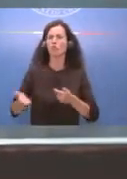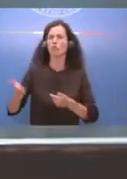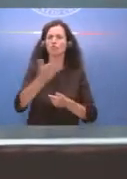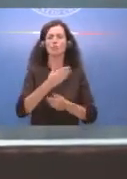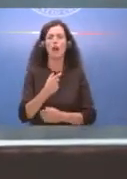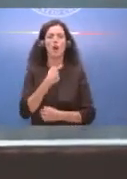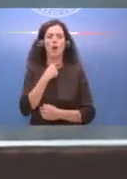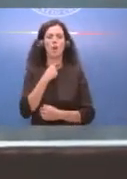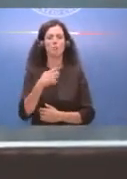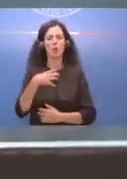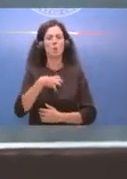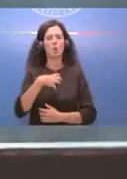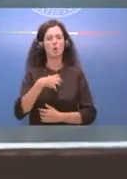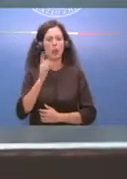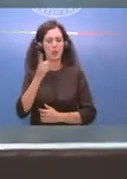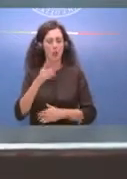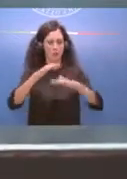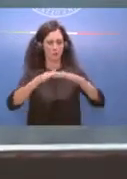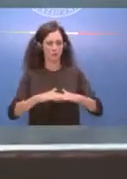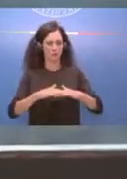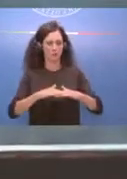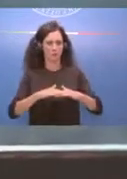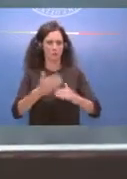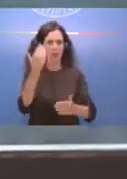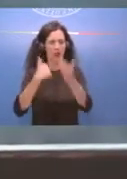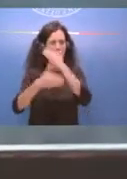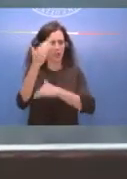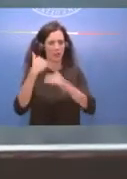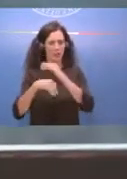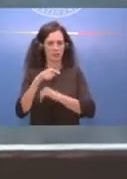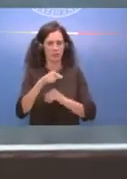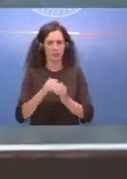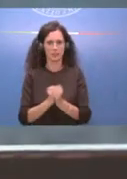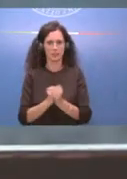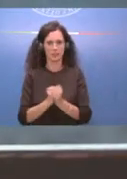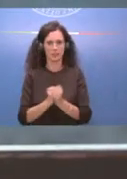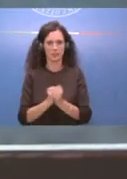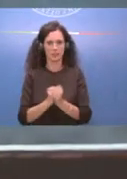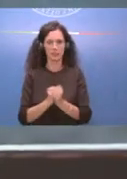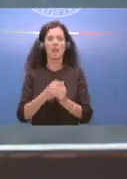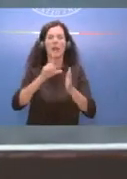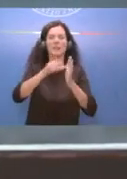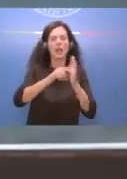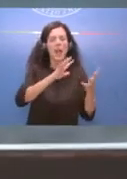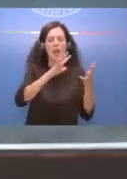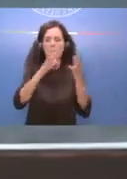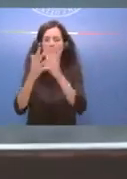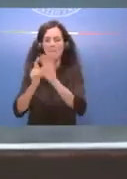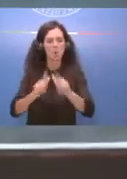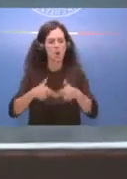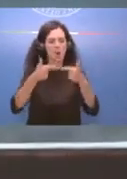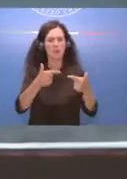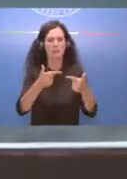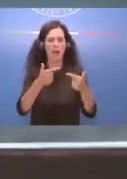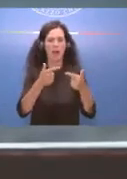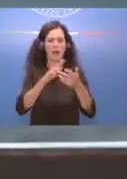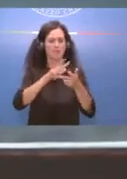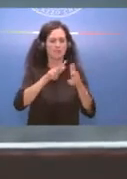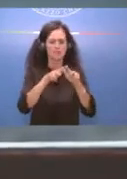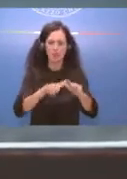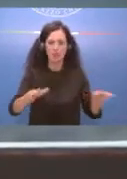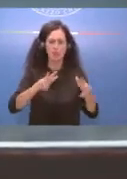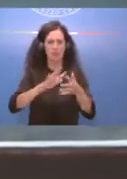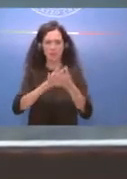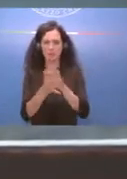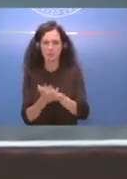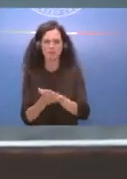antichi per la posterità così opponendosi alla distruzione dettata dallo scorrere del tempo i luoghi della cultura